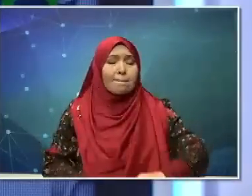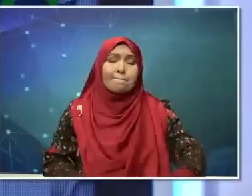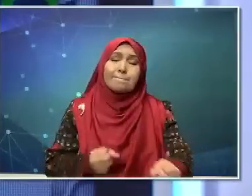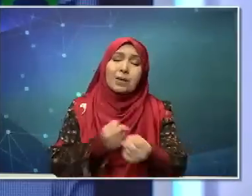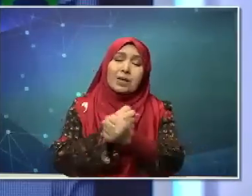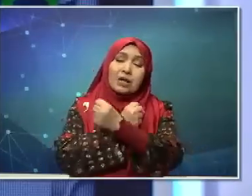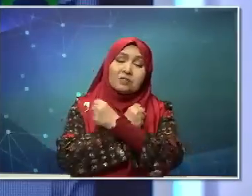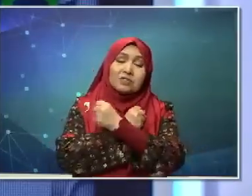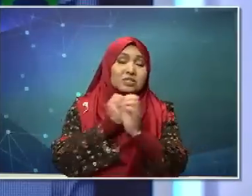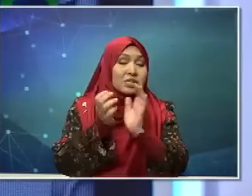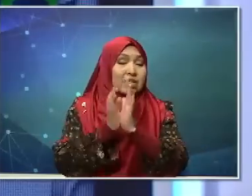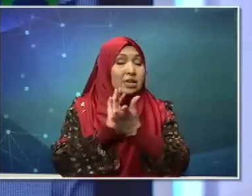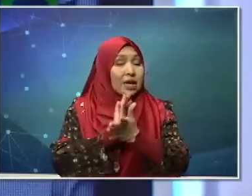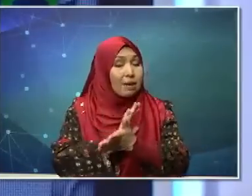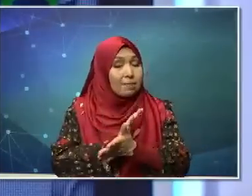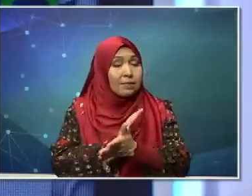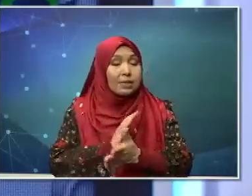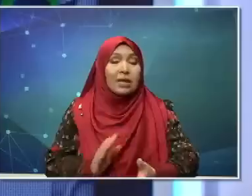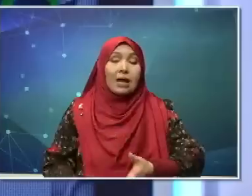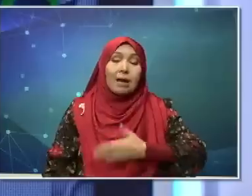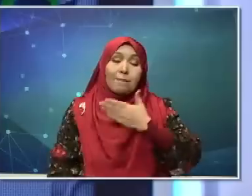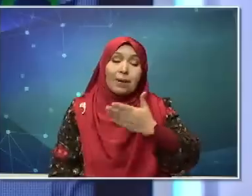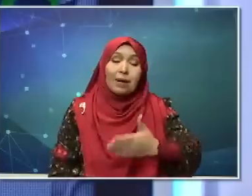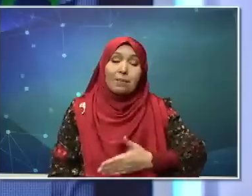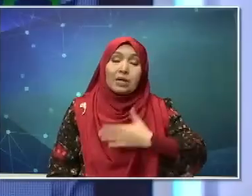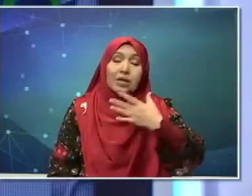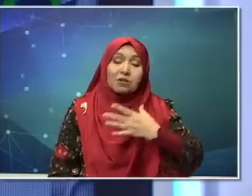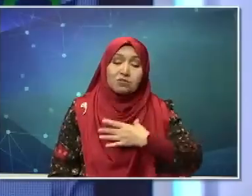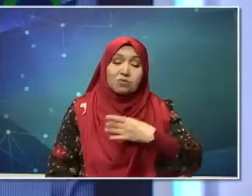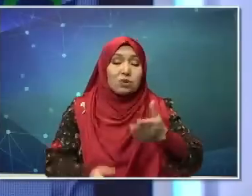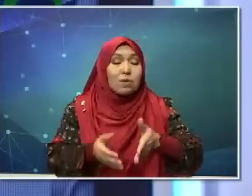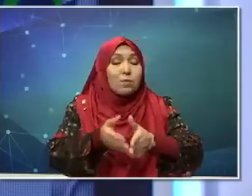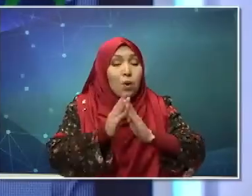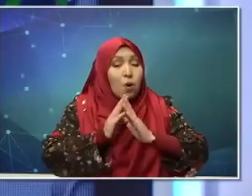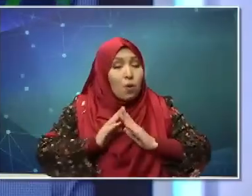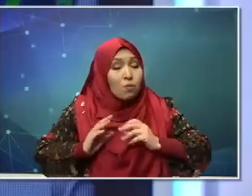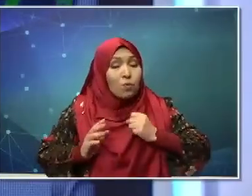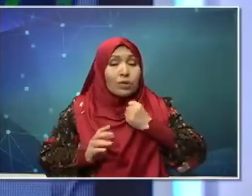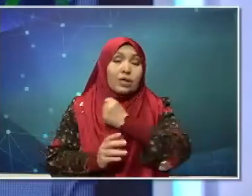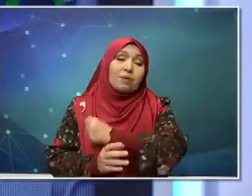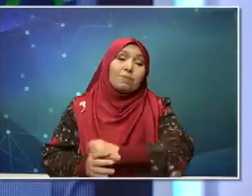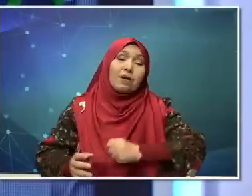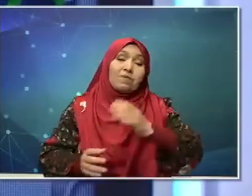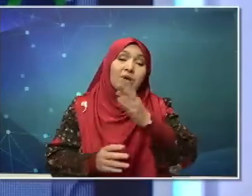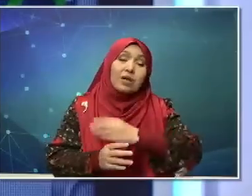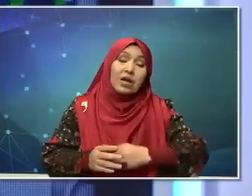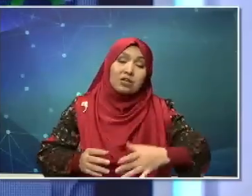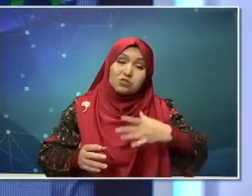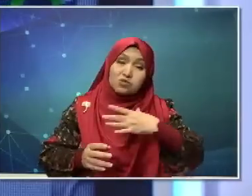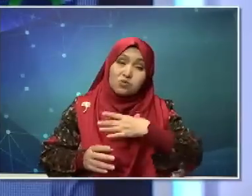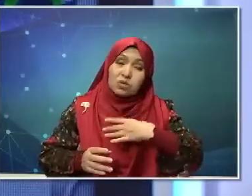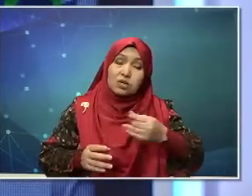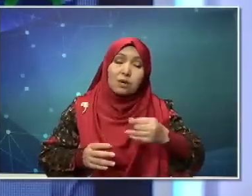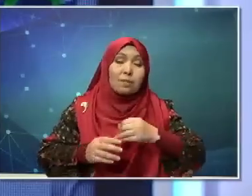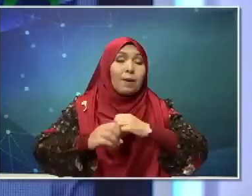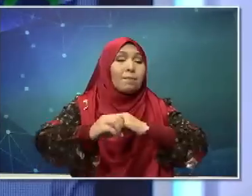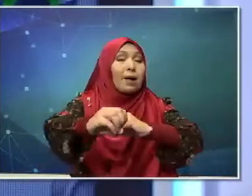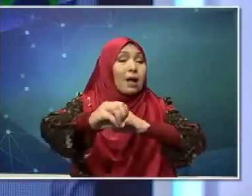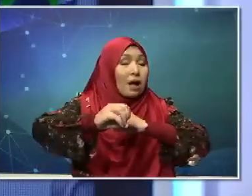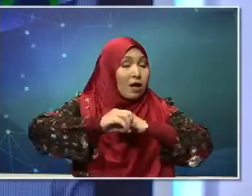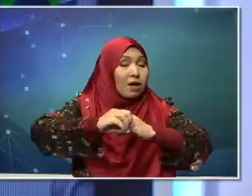Jadikan kami hamba-hamba-mu yang suka memohon kemaafan dan juga yang suka memaafkan